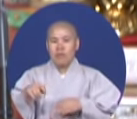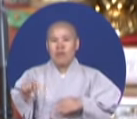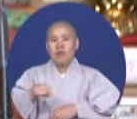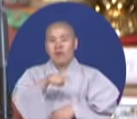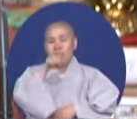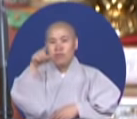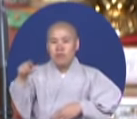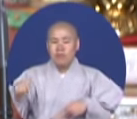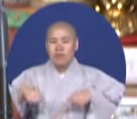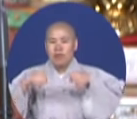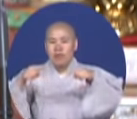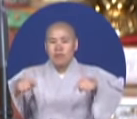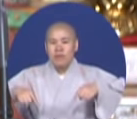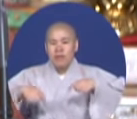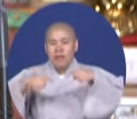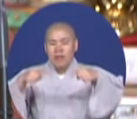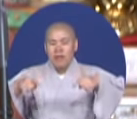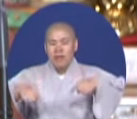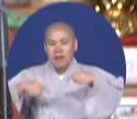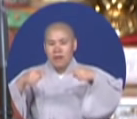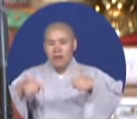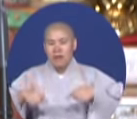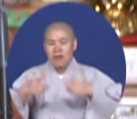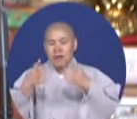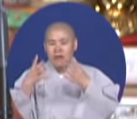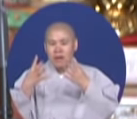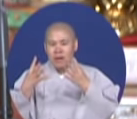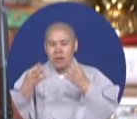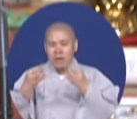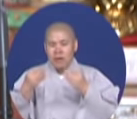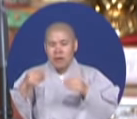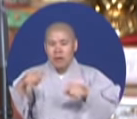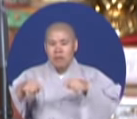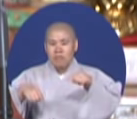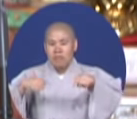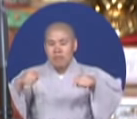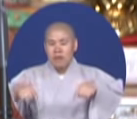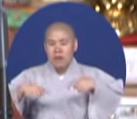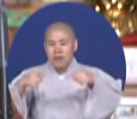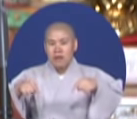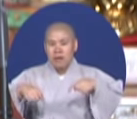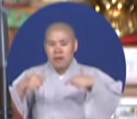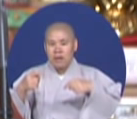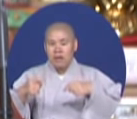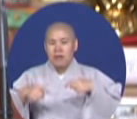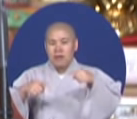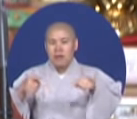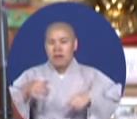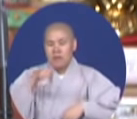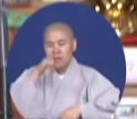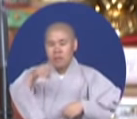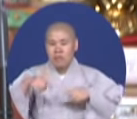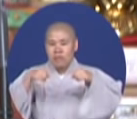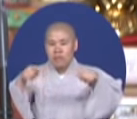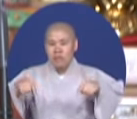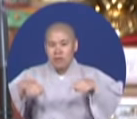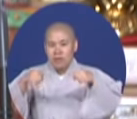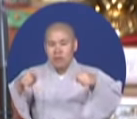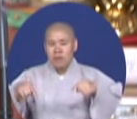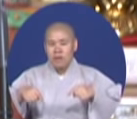둥그런 수레바퀴에 많은 바퀴살이 있어요. 그게 전부 그